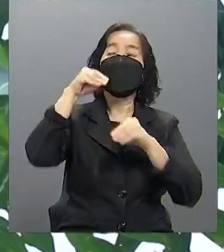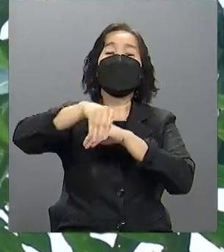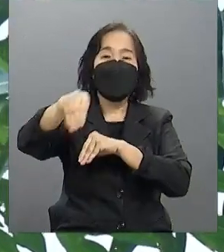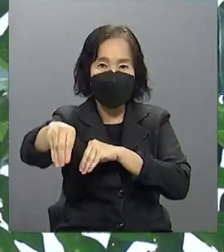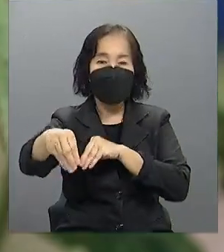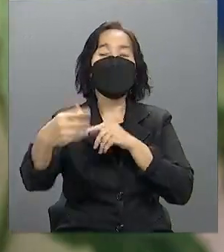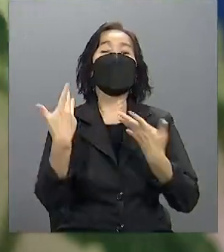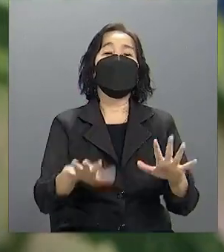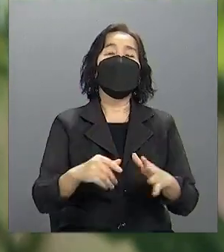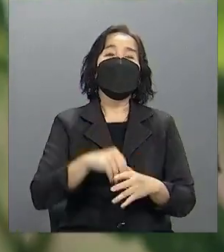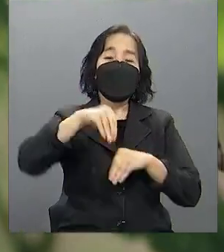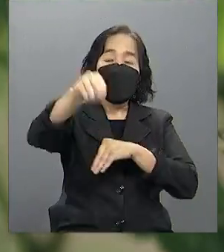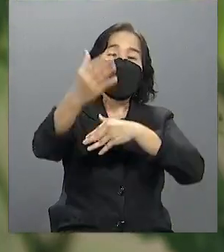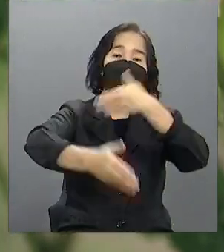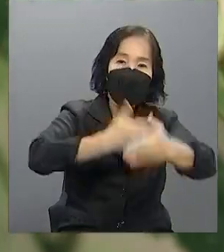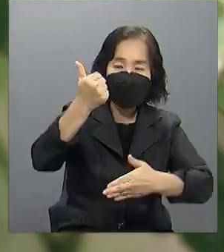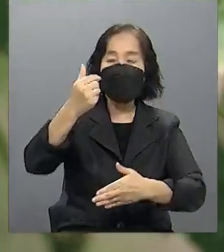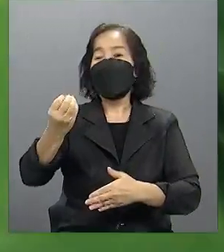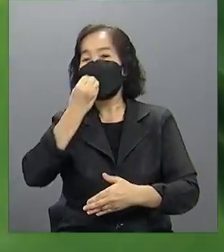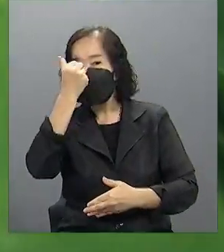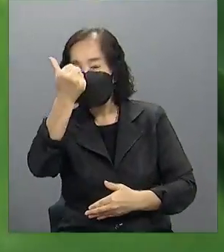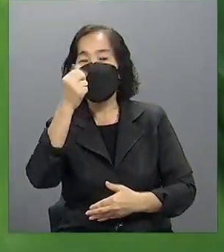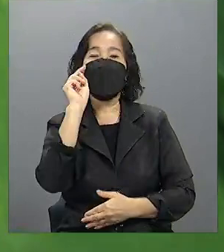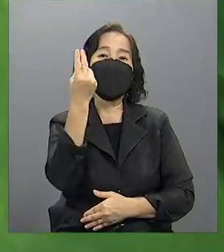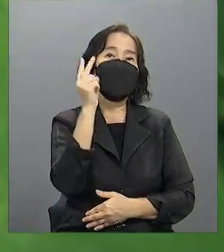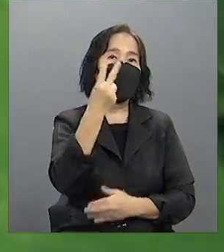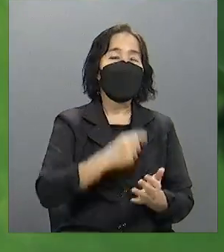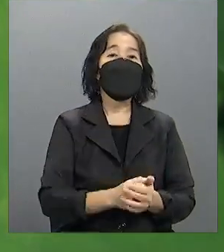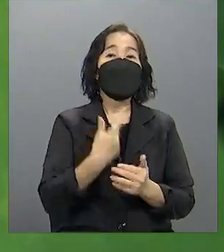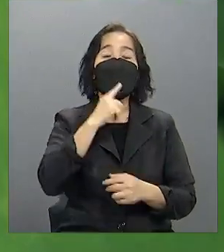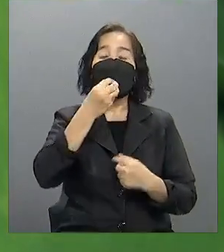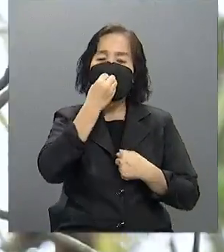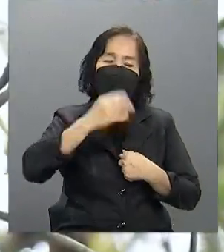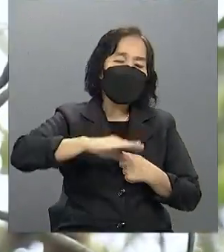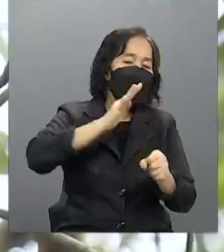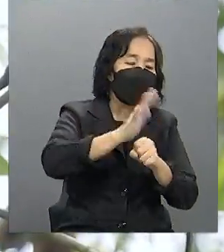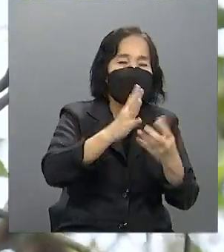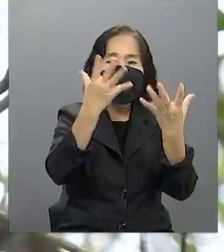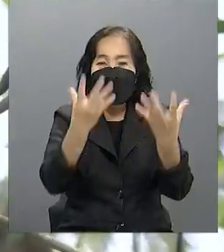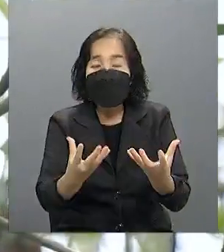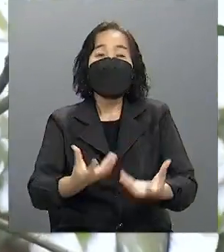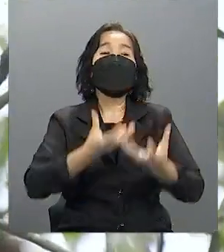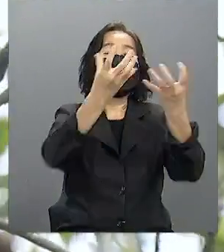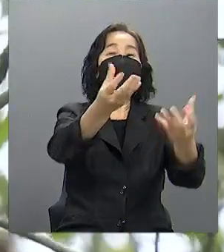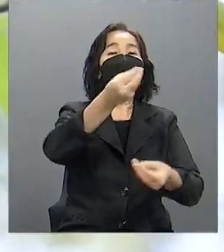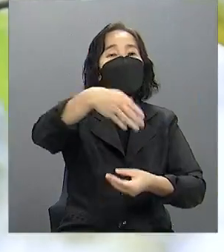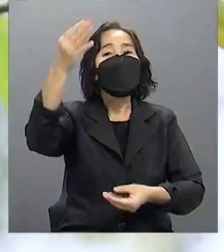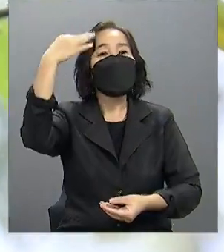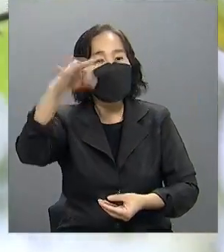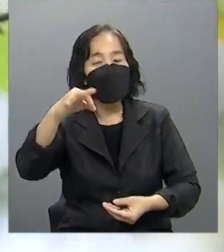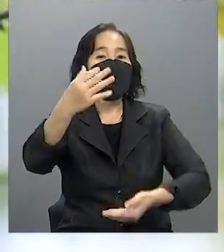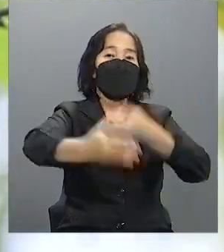ลผลิตที่มีคุณภาพและปลอดภัยที่เหลือจากกินก็นำไปแจกและขายสร้างรายได้ให้ครอบครัว